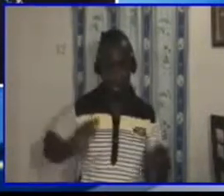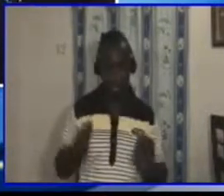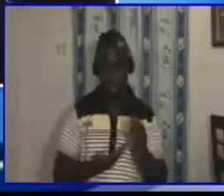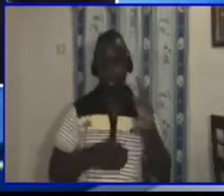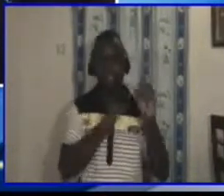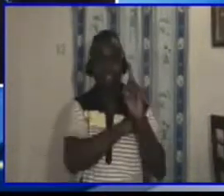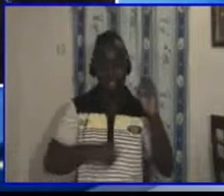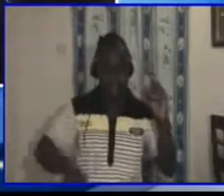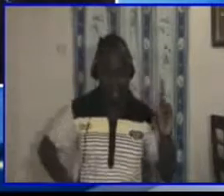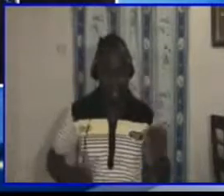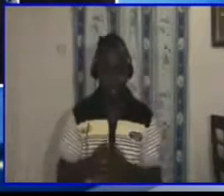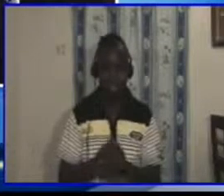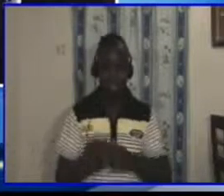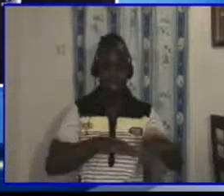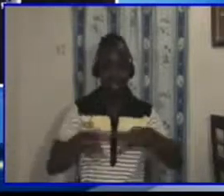resurrezione